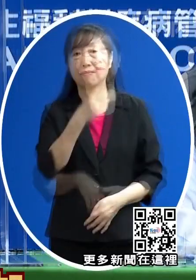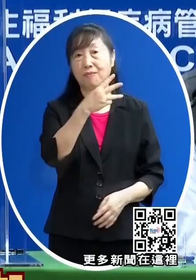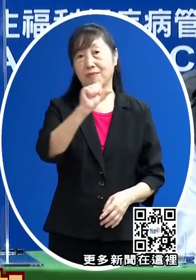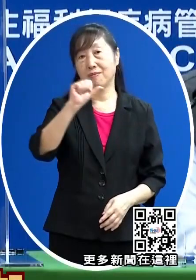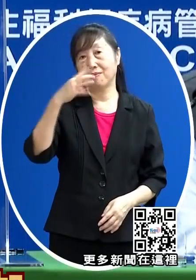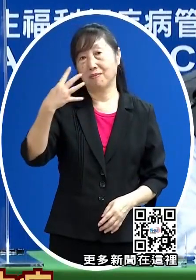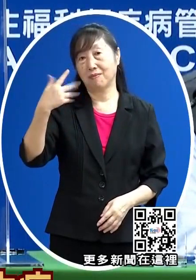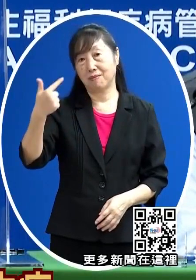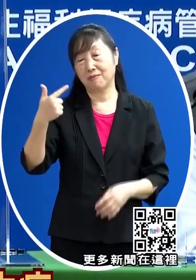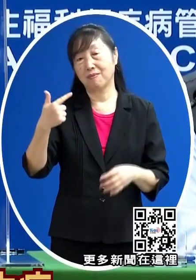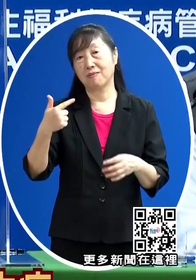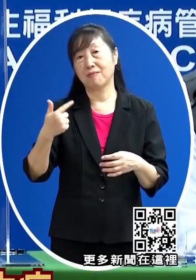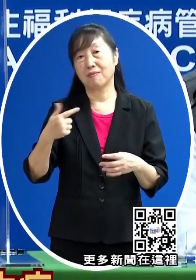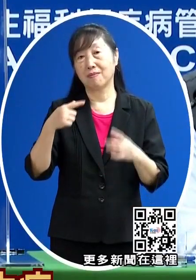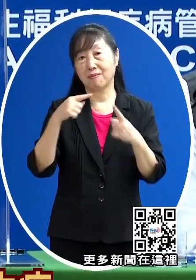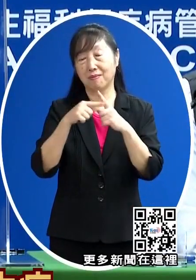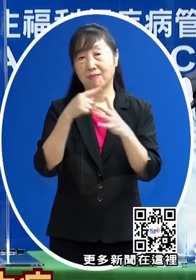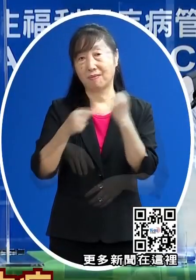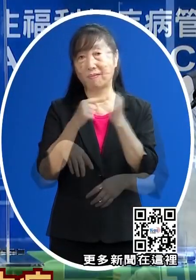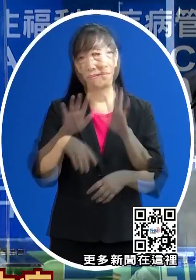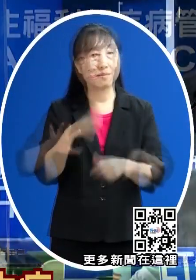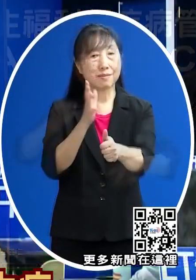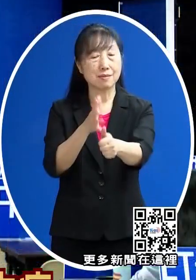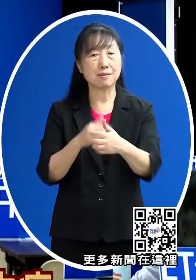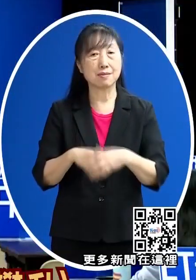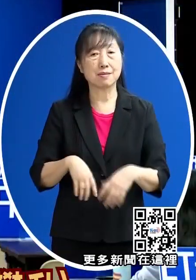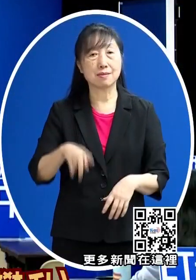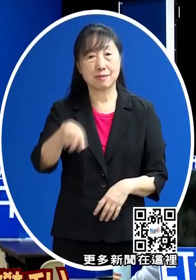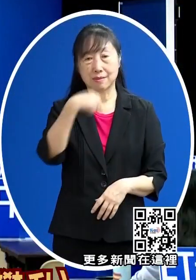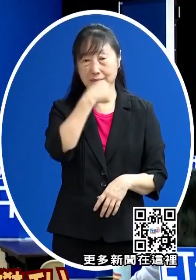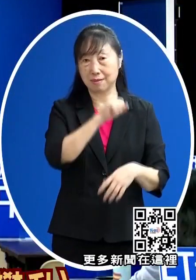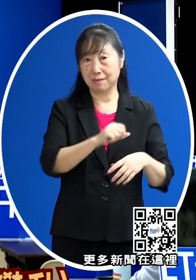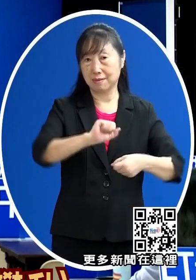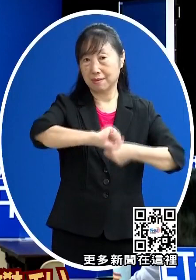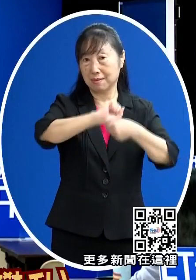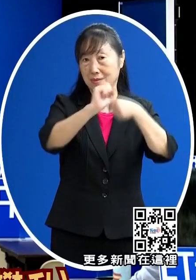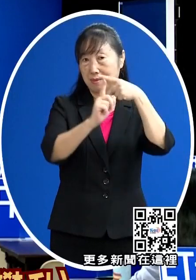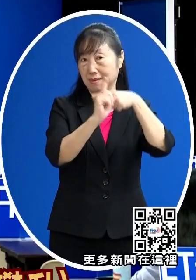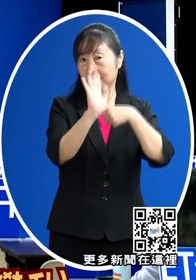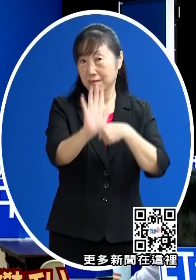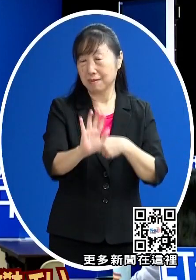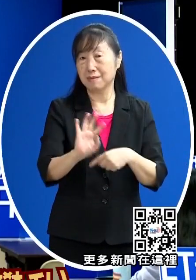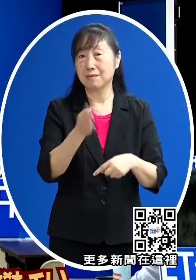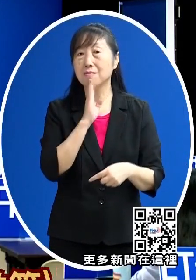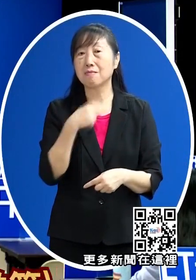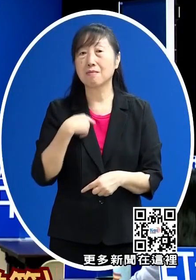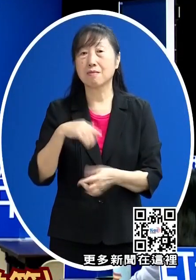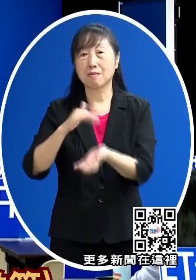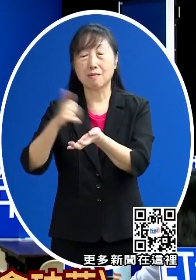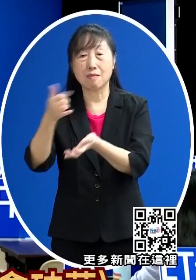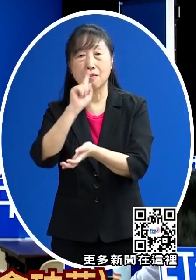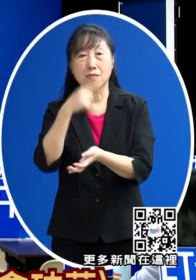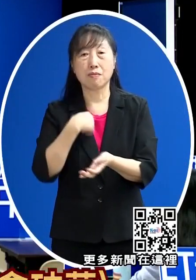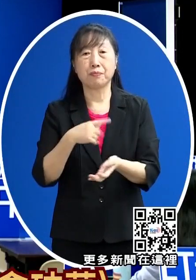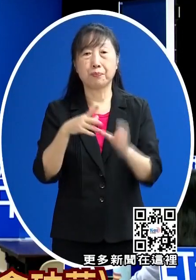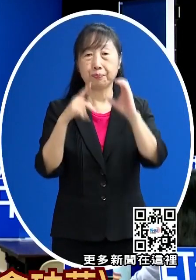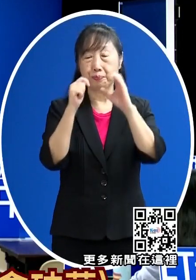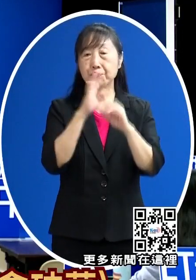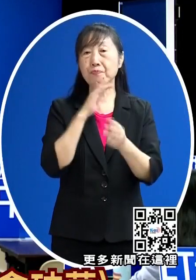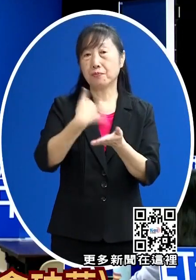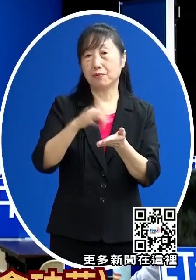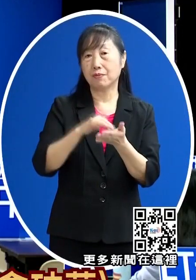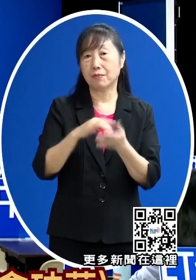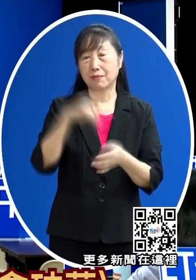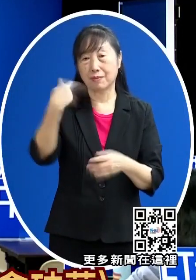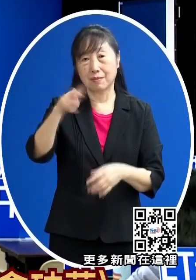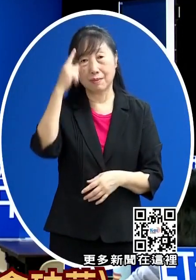增加。那今天增加了4例，好，中症。 国内确诊人数不断攀升，有医师依照 RT 值推算，可能在17天确诊数就会破